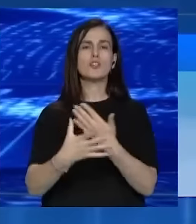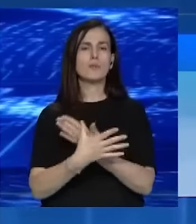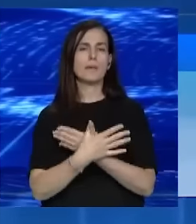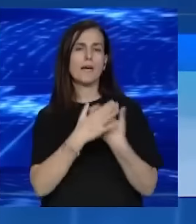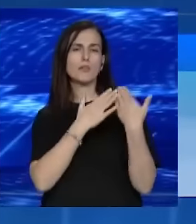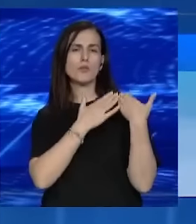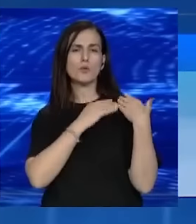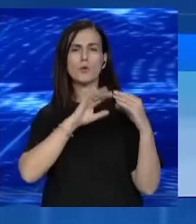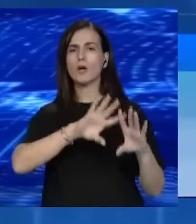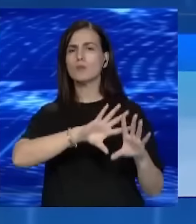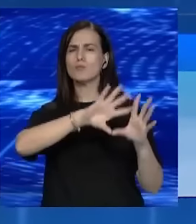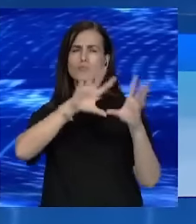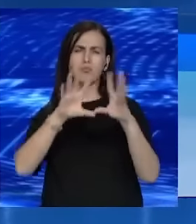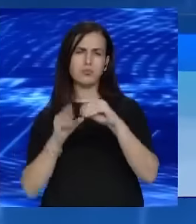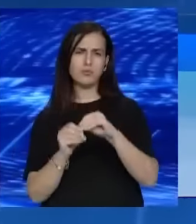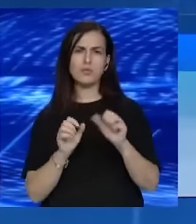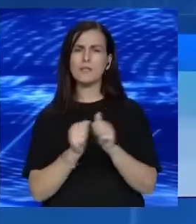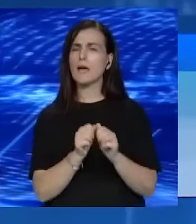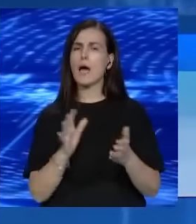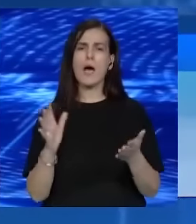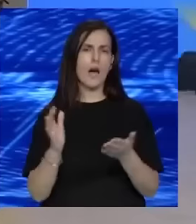detyrat e vëna për vendin tonë.